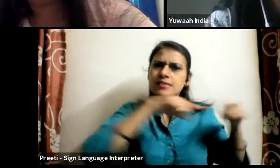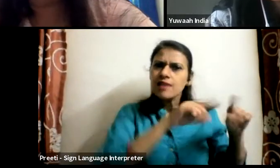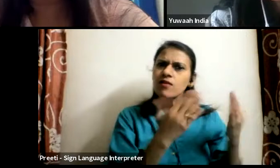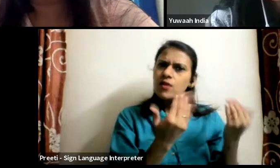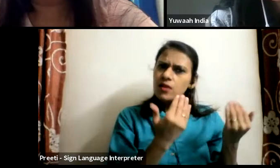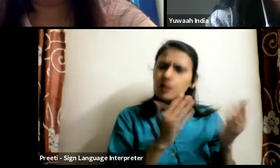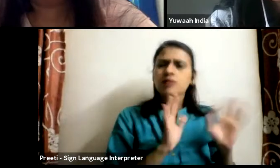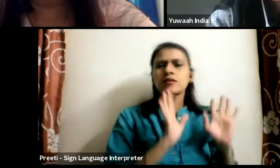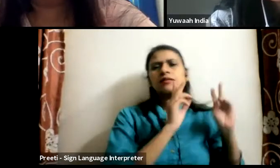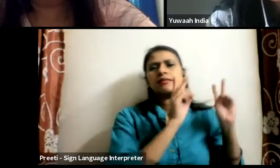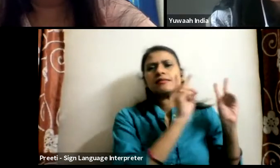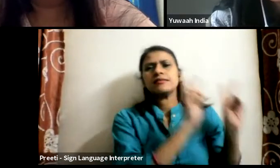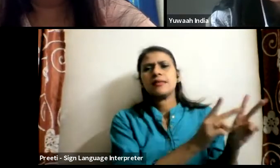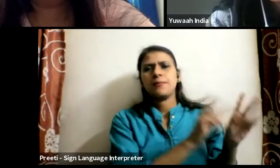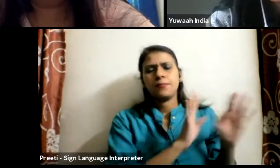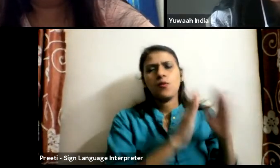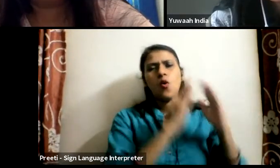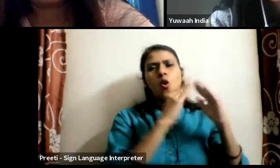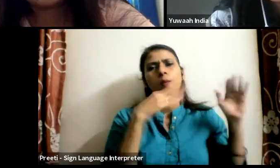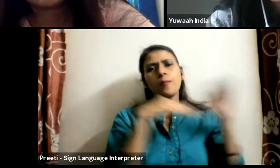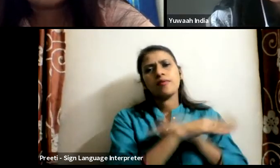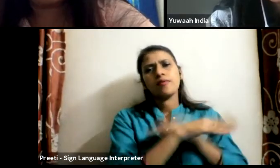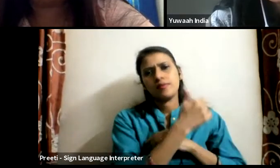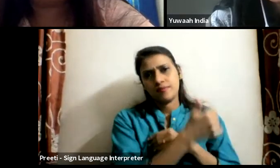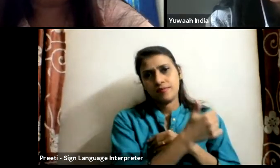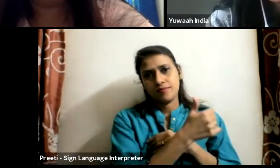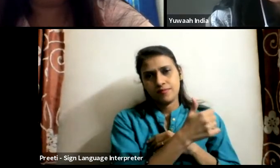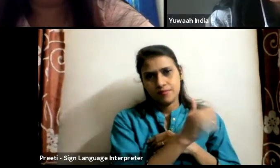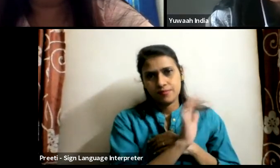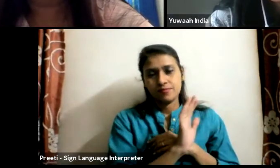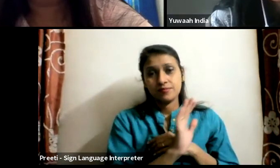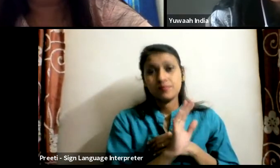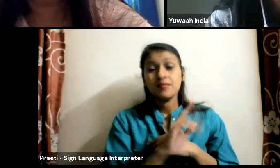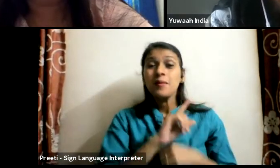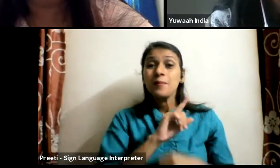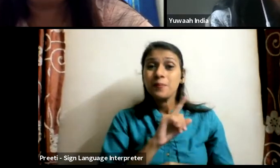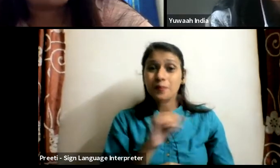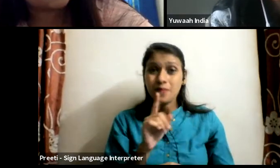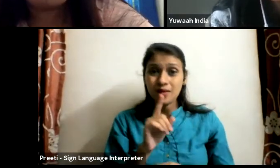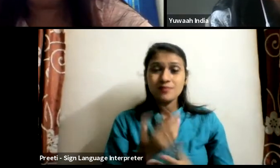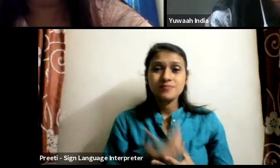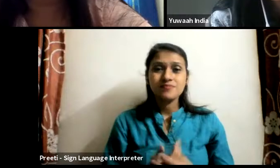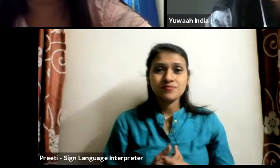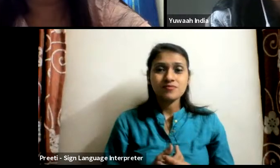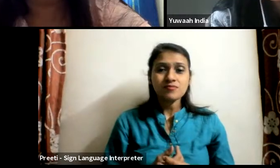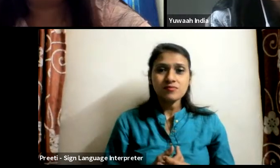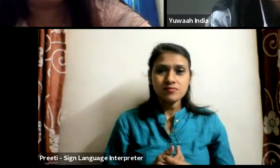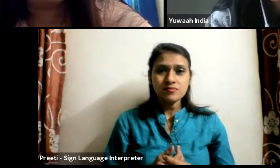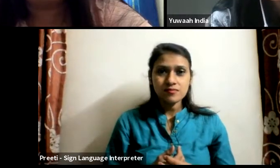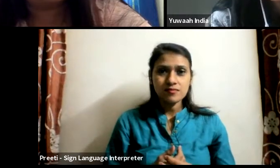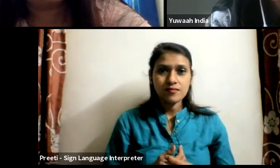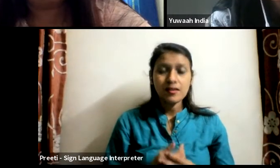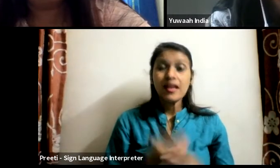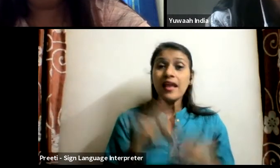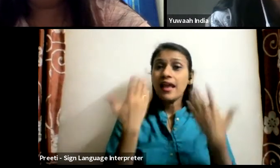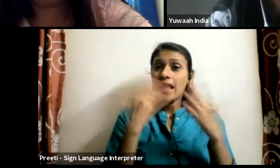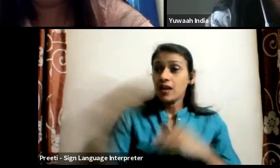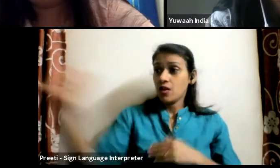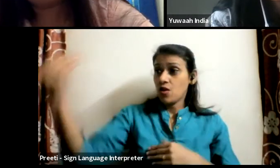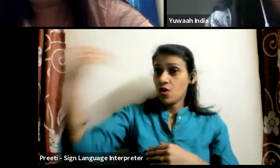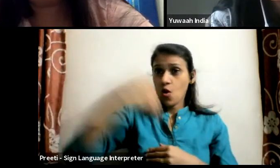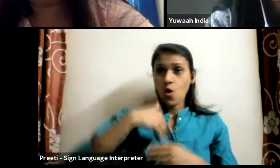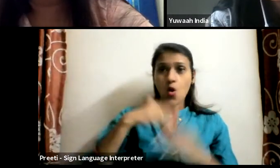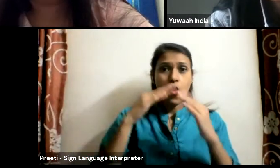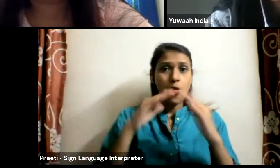कैन कंटिन्यू स्टेइंग इन द हाउस। पर उस समय अलाउड नहीं होता कोई भी डोमेस्टिक हेल्प या कोई भी बाहर से आने का।